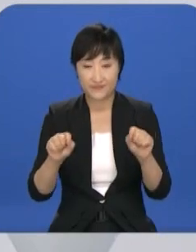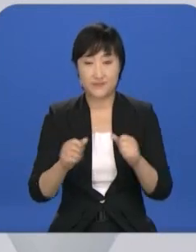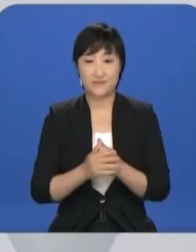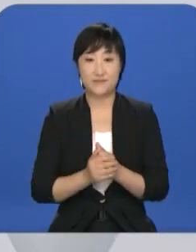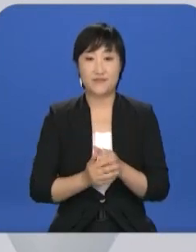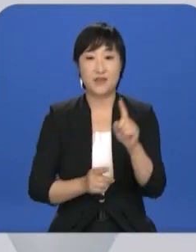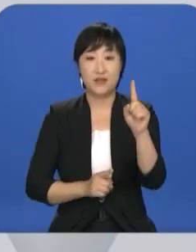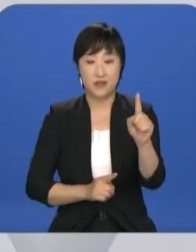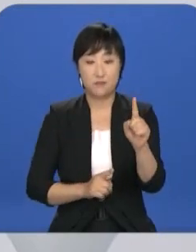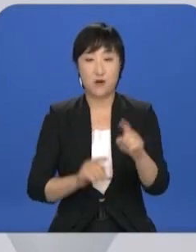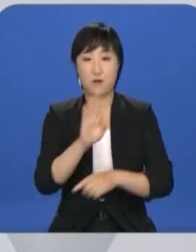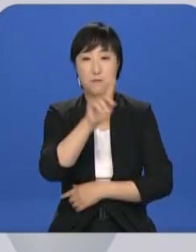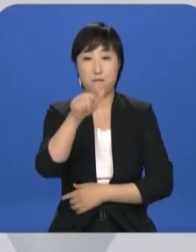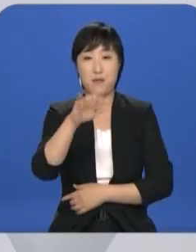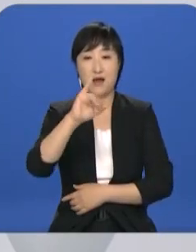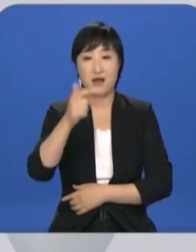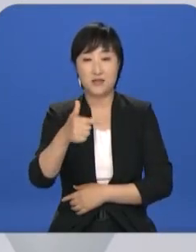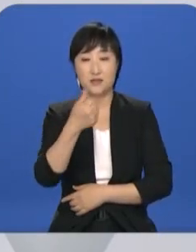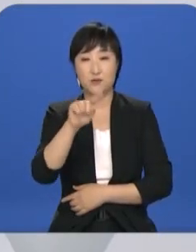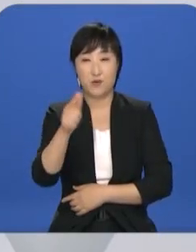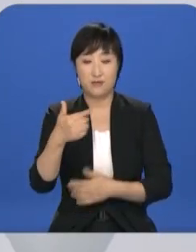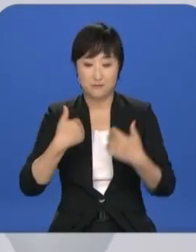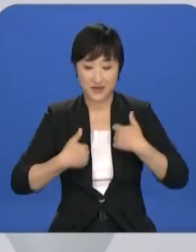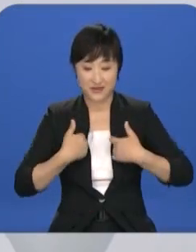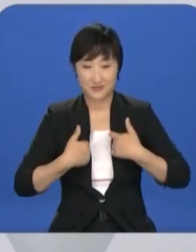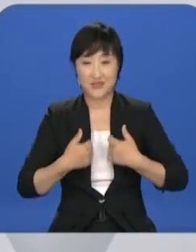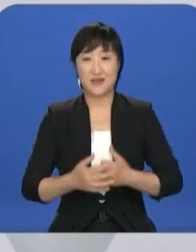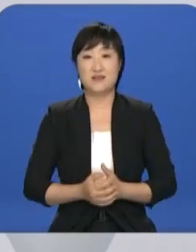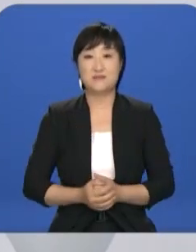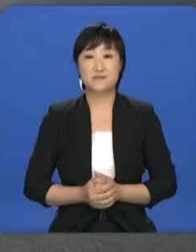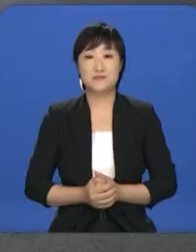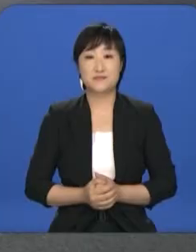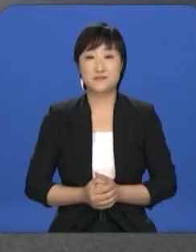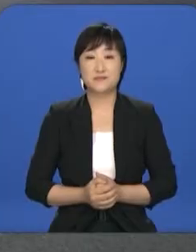안녕하십니까. 기호 1번 박인환입니다. 반갑습니다.